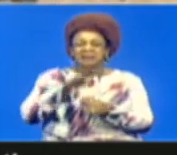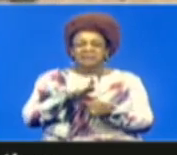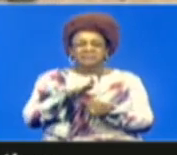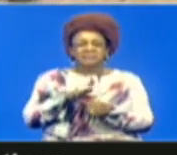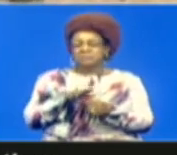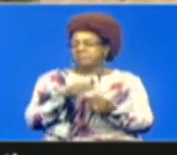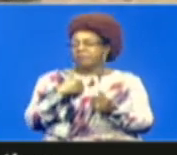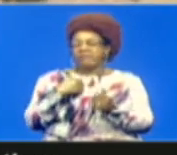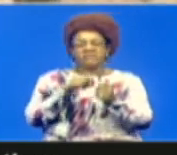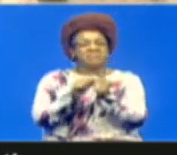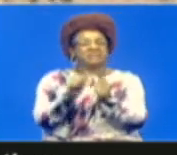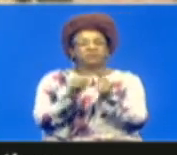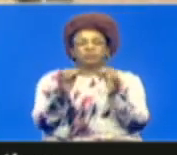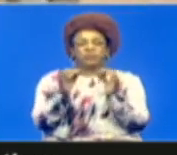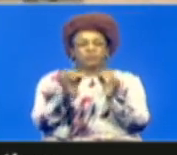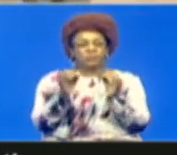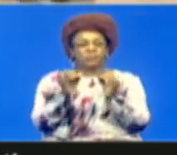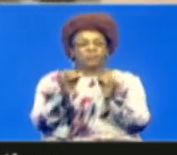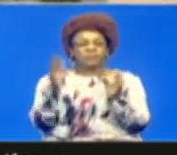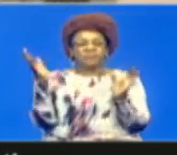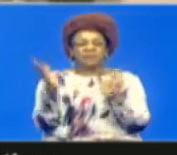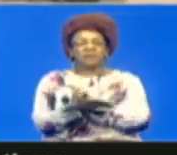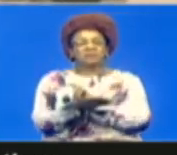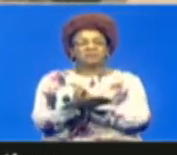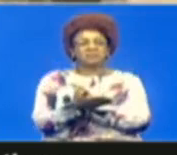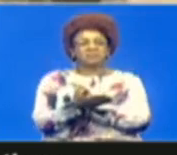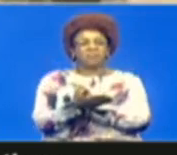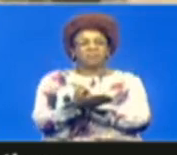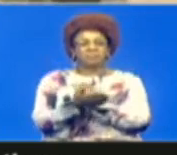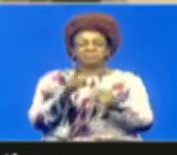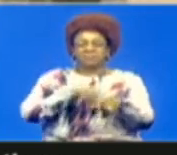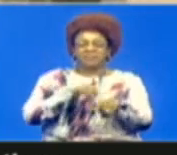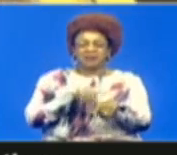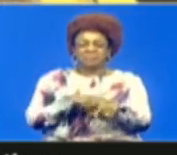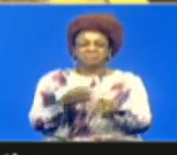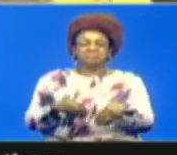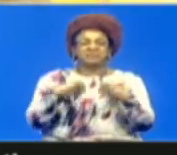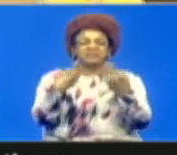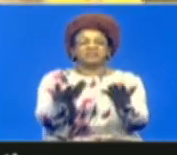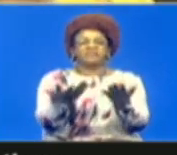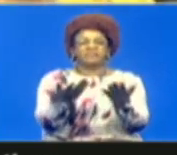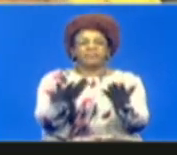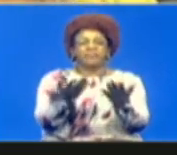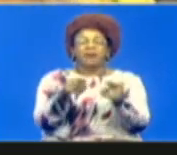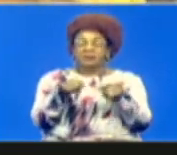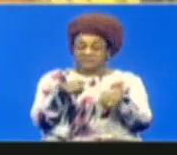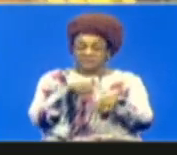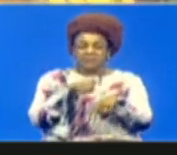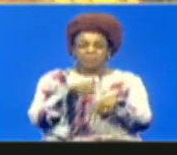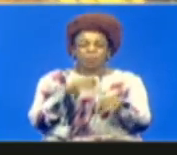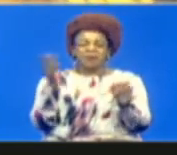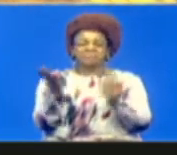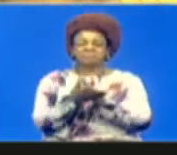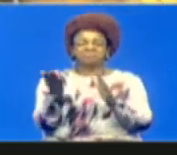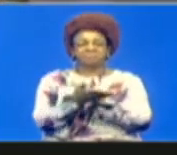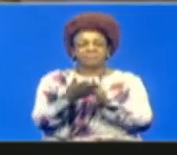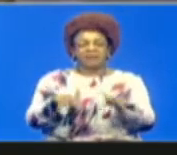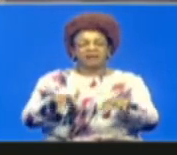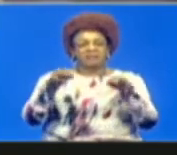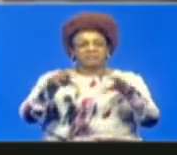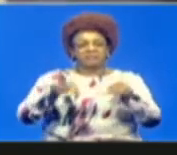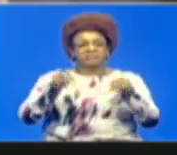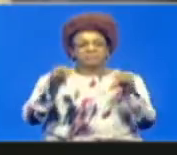mahindi. Wakati hiyo na mahindi kiwa bichi waweke silage. This time tunakata majani.